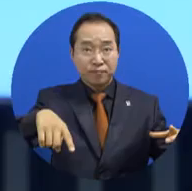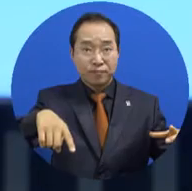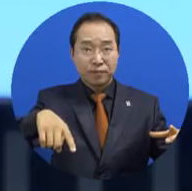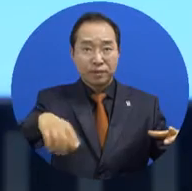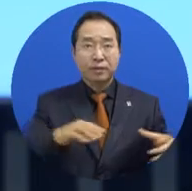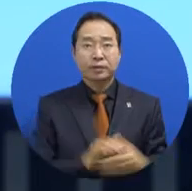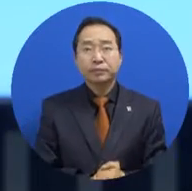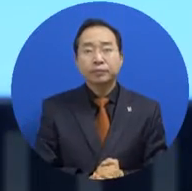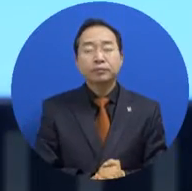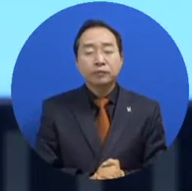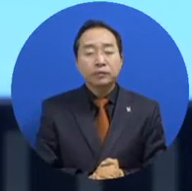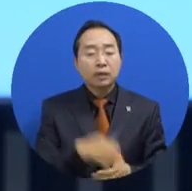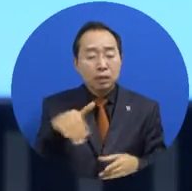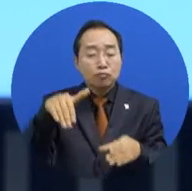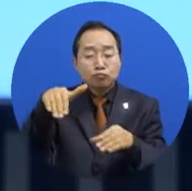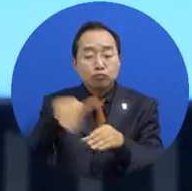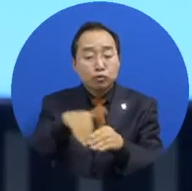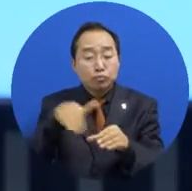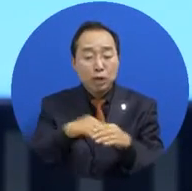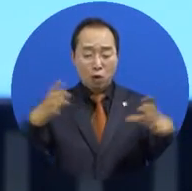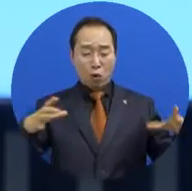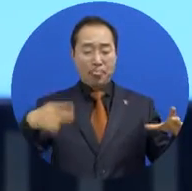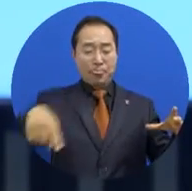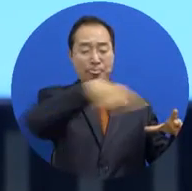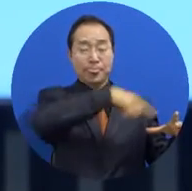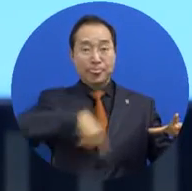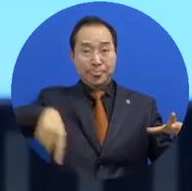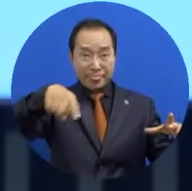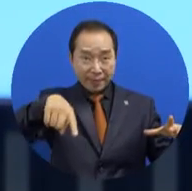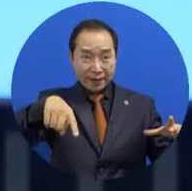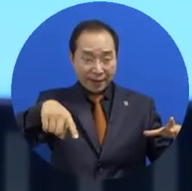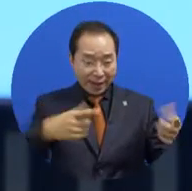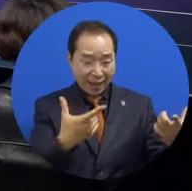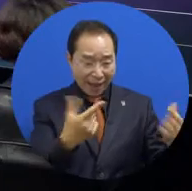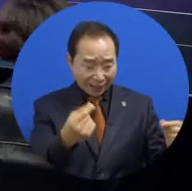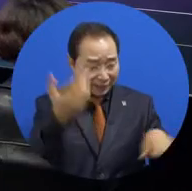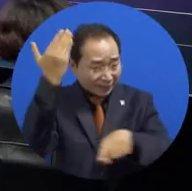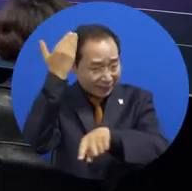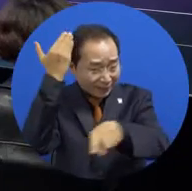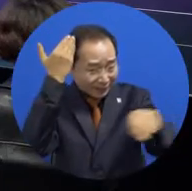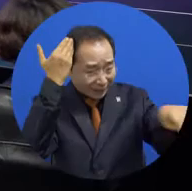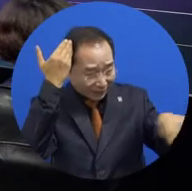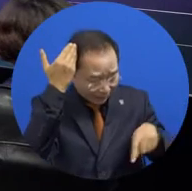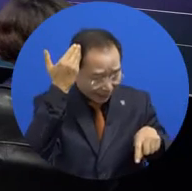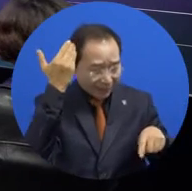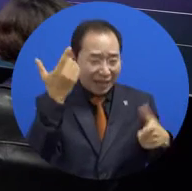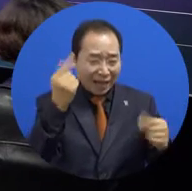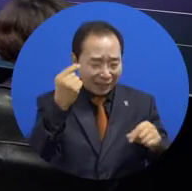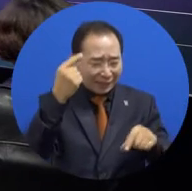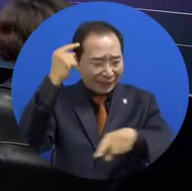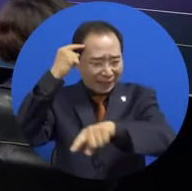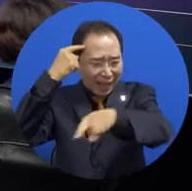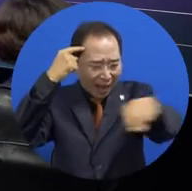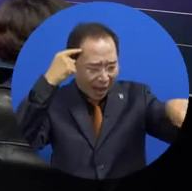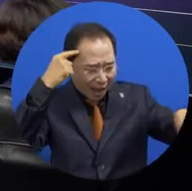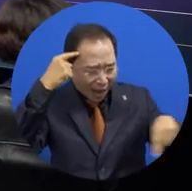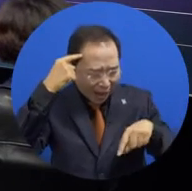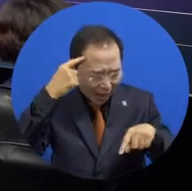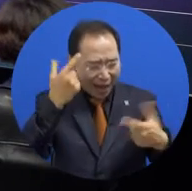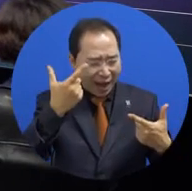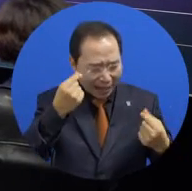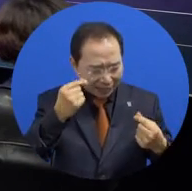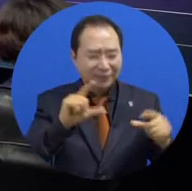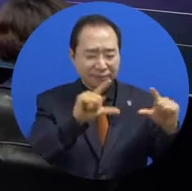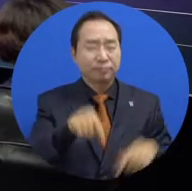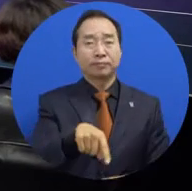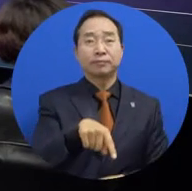정치경제학적 시스템의 공통성도 있지만 그 문명권 안에 사는 사람은 같은 브레인에 같은 지도를